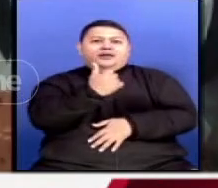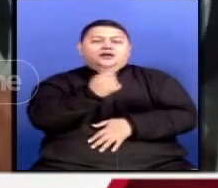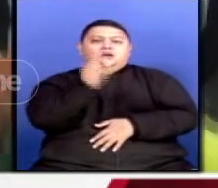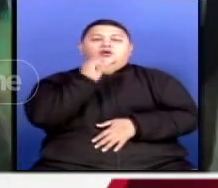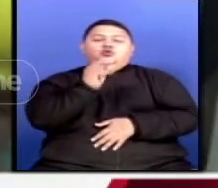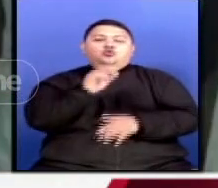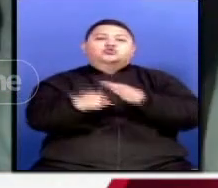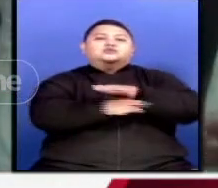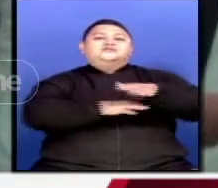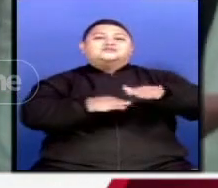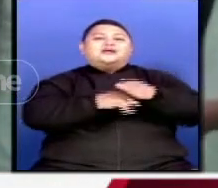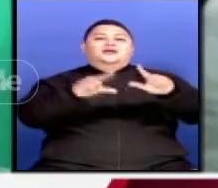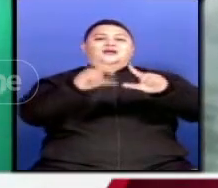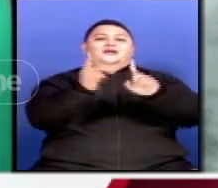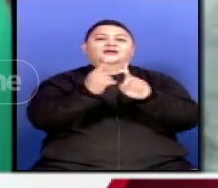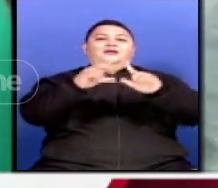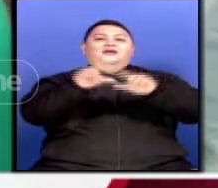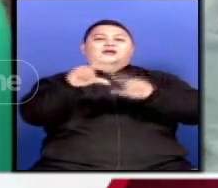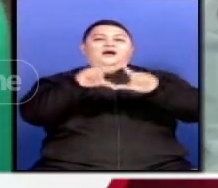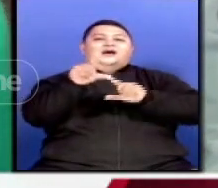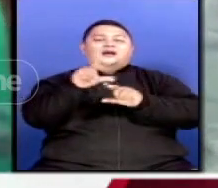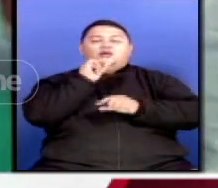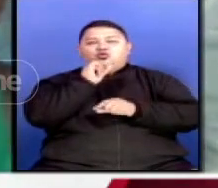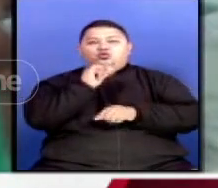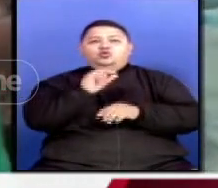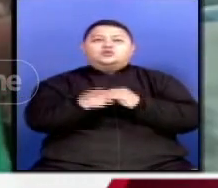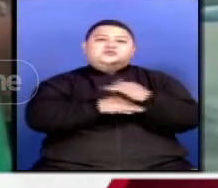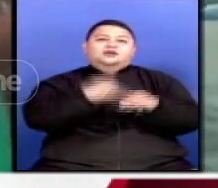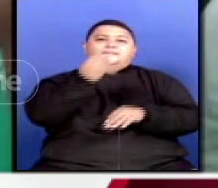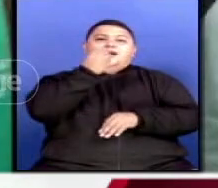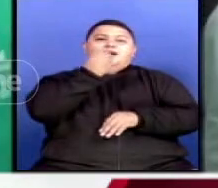untuk standar halal dan tidaknya suatu makanan.